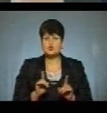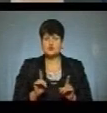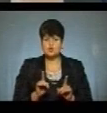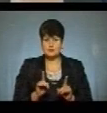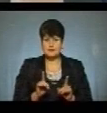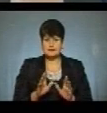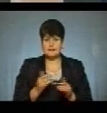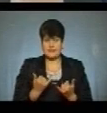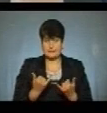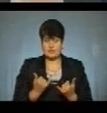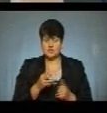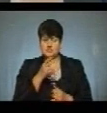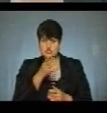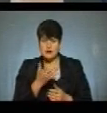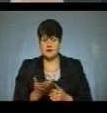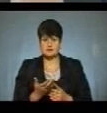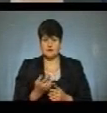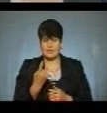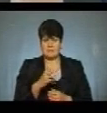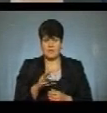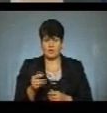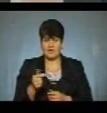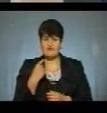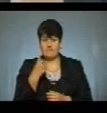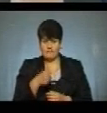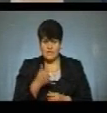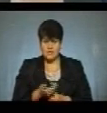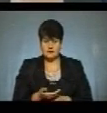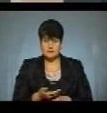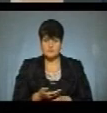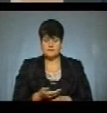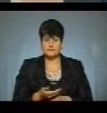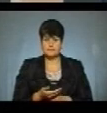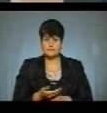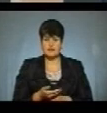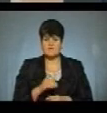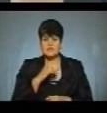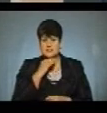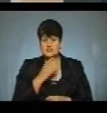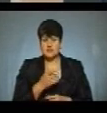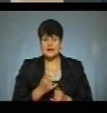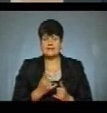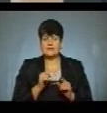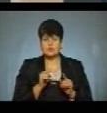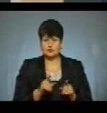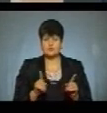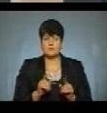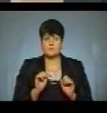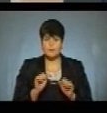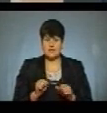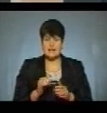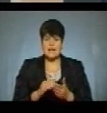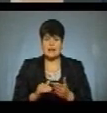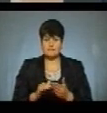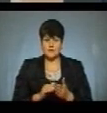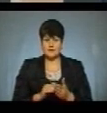На даний час у нас, допустимо, це 1 мільйон гривень в рік. Цього вистачає якраз для того, щоб ми могли